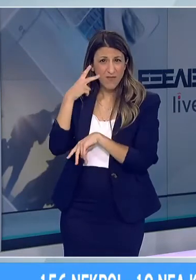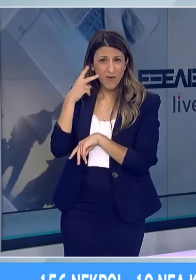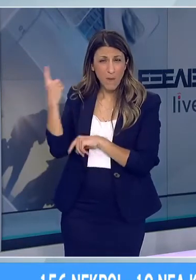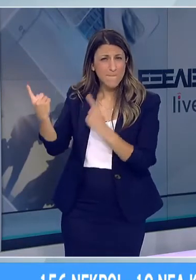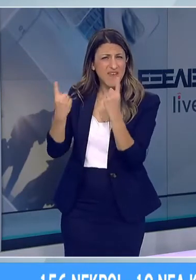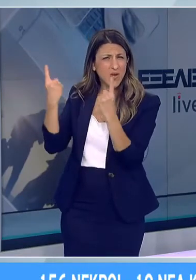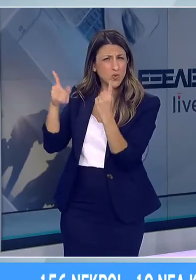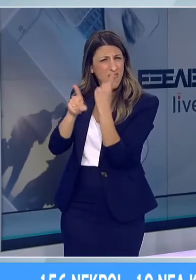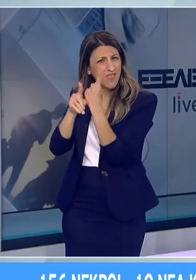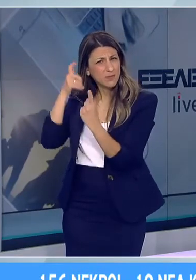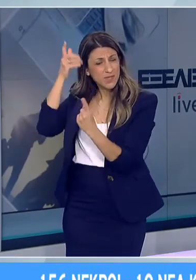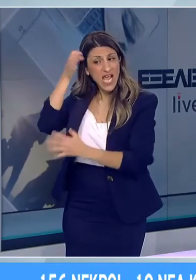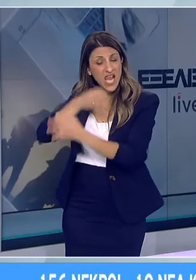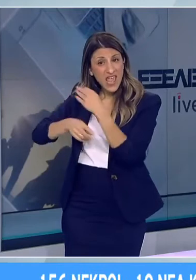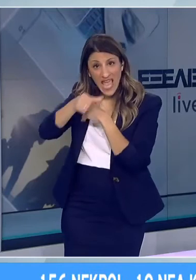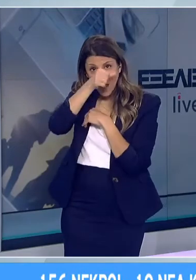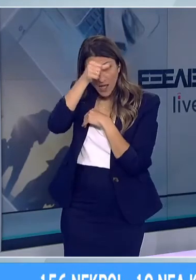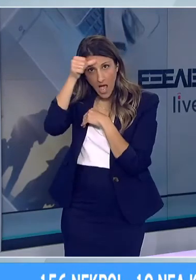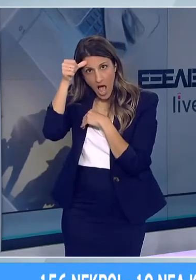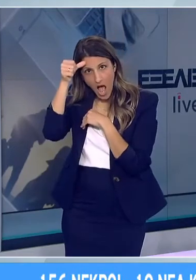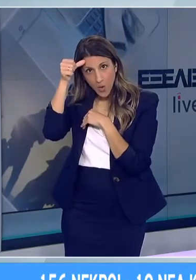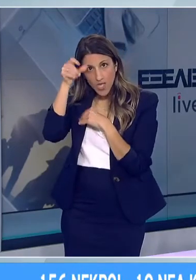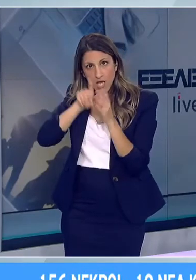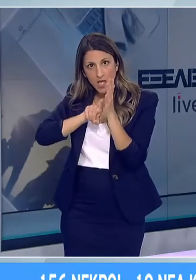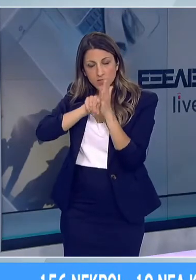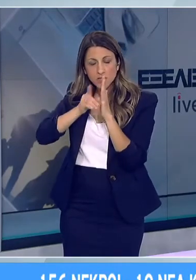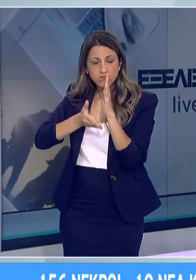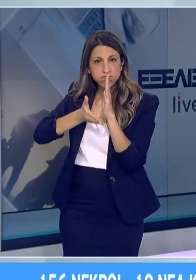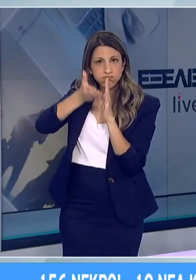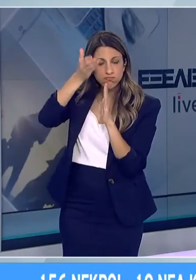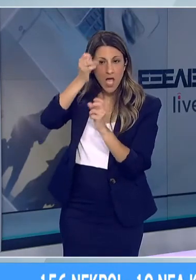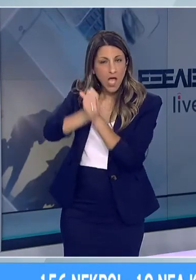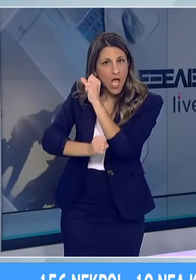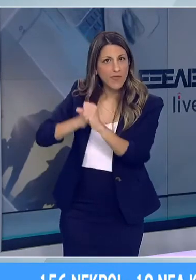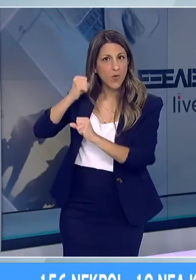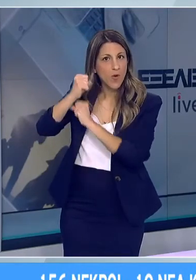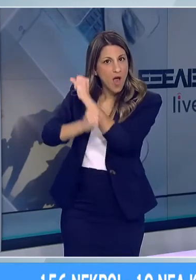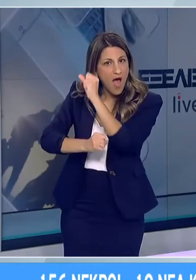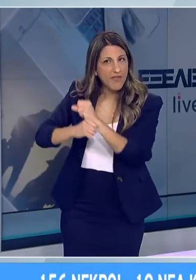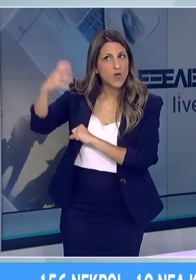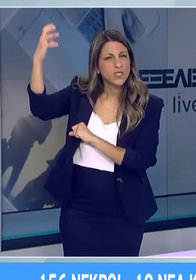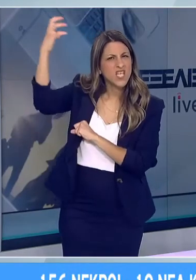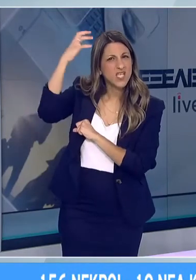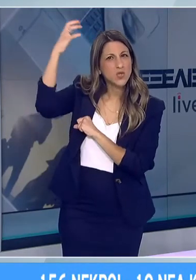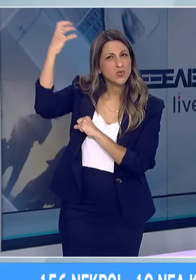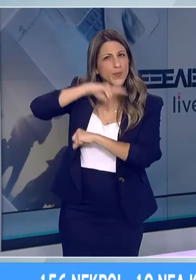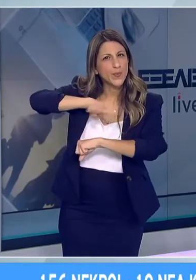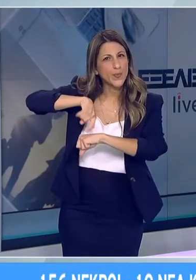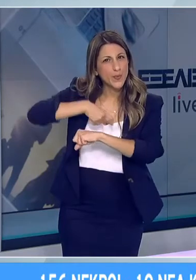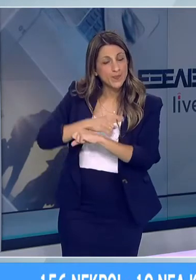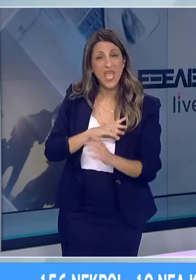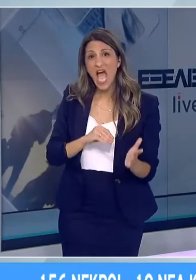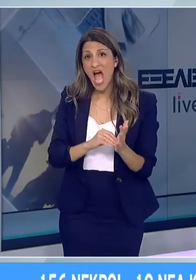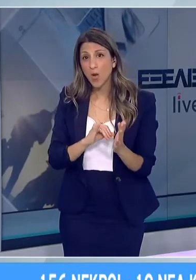ότι πιθανώς τα καλοκαίρια από εδώ και πέρα να είναι ακόμα πιο ευαίσθητα στην ηλιακή ακτινοβολία. Και μάλιστα και το